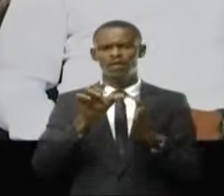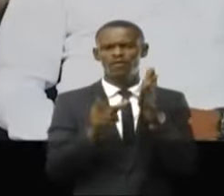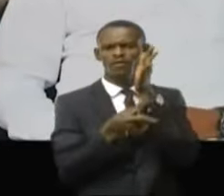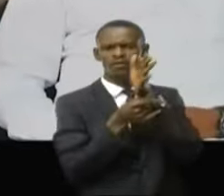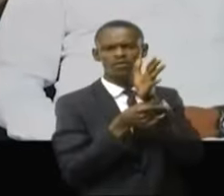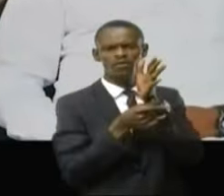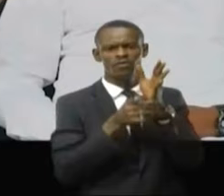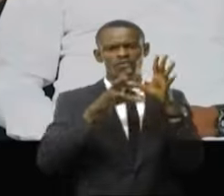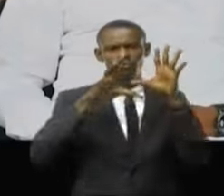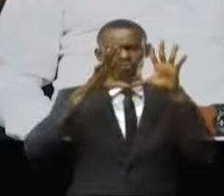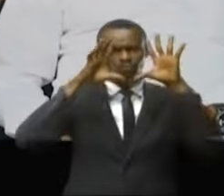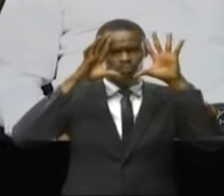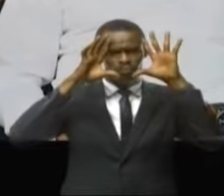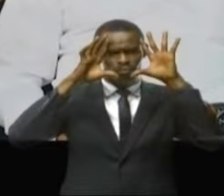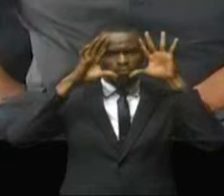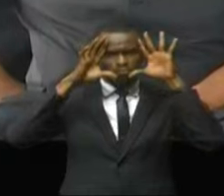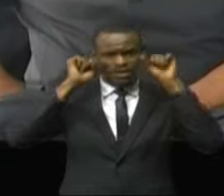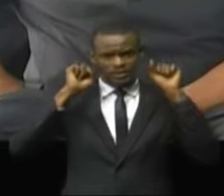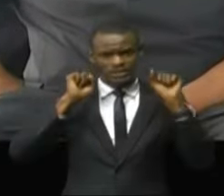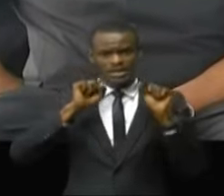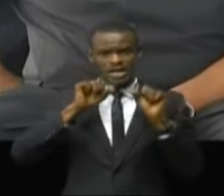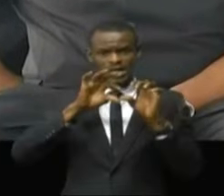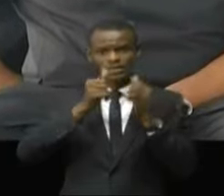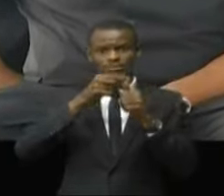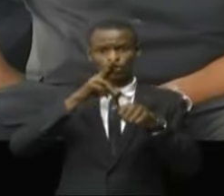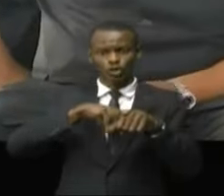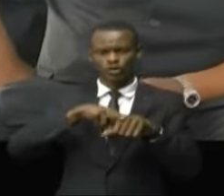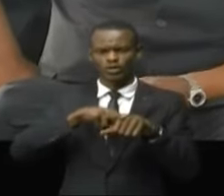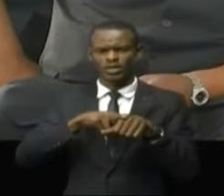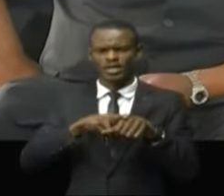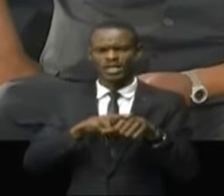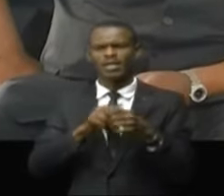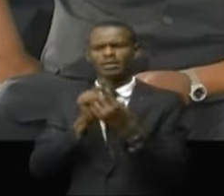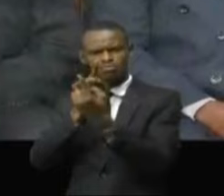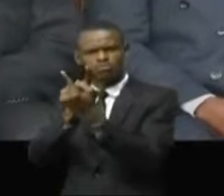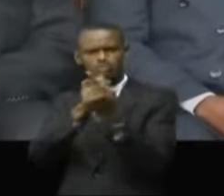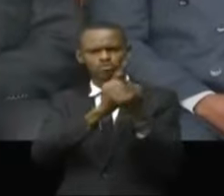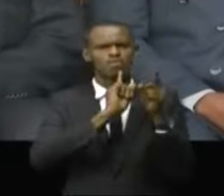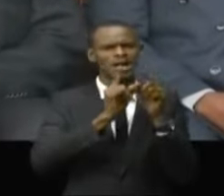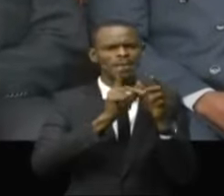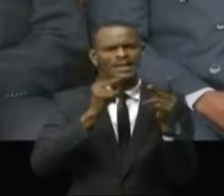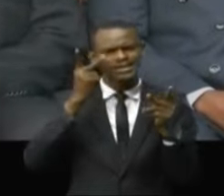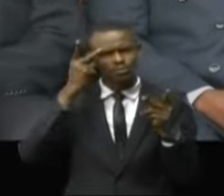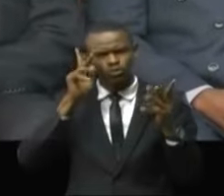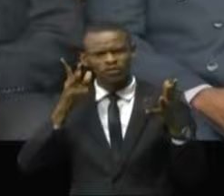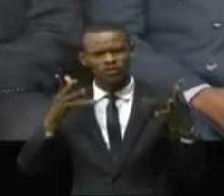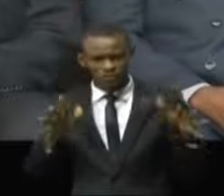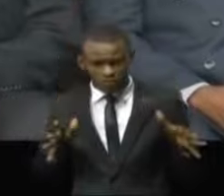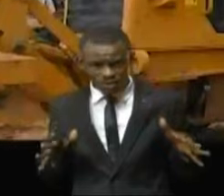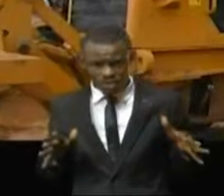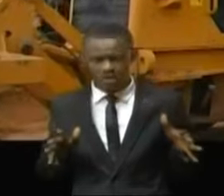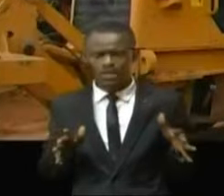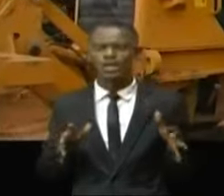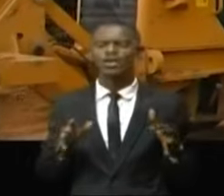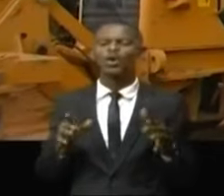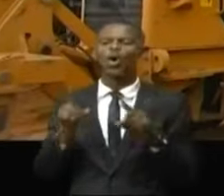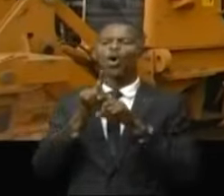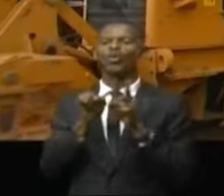venu lancer des travaux de réhabilitation de la route nationale RN numéro 17 dans son tronçon